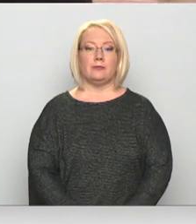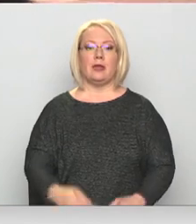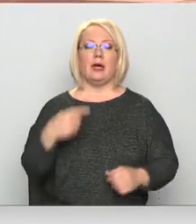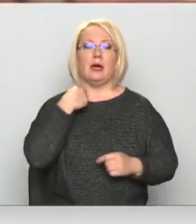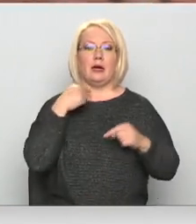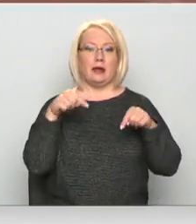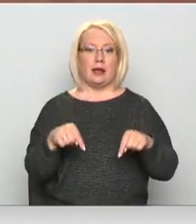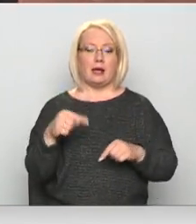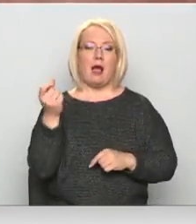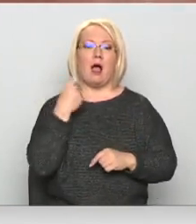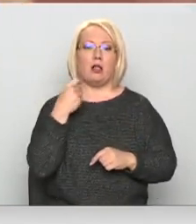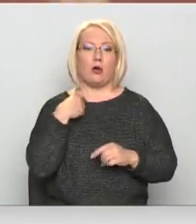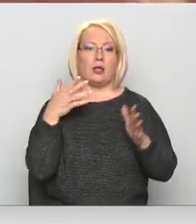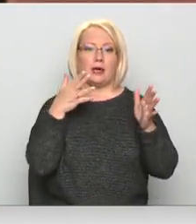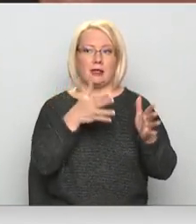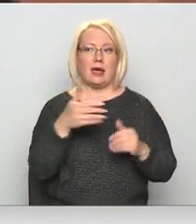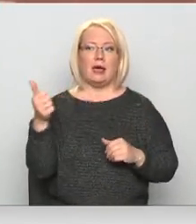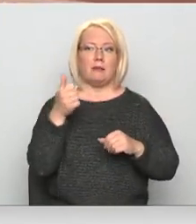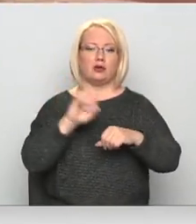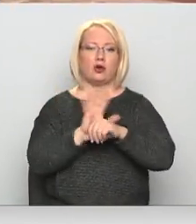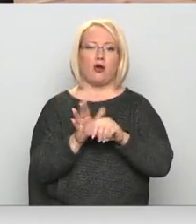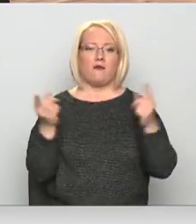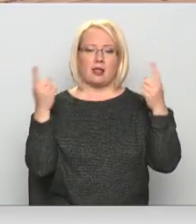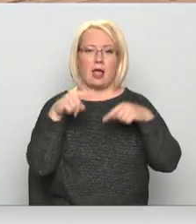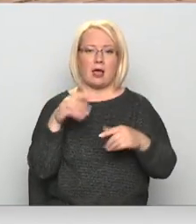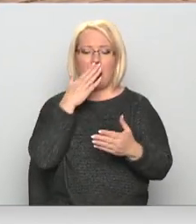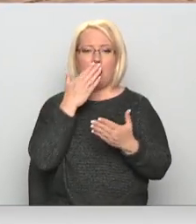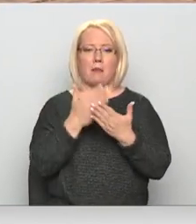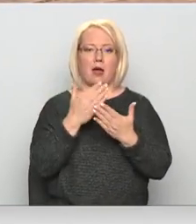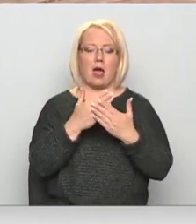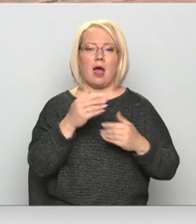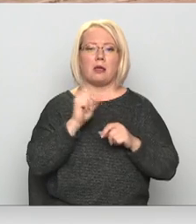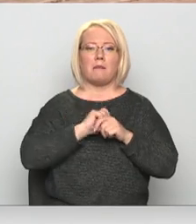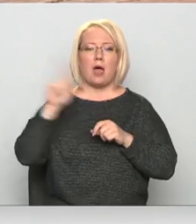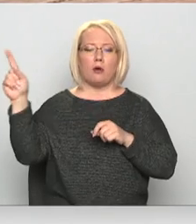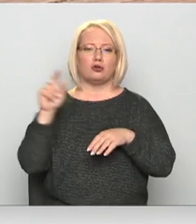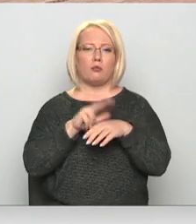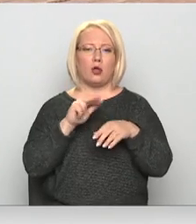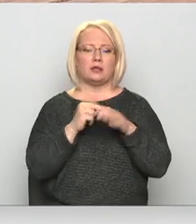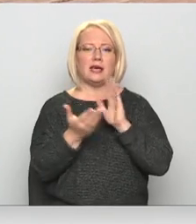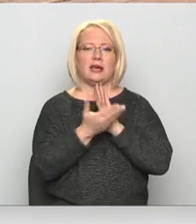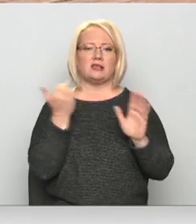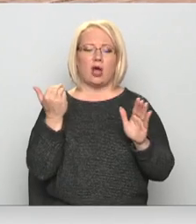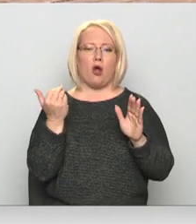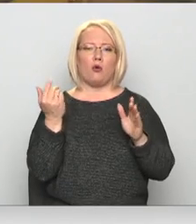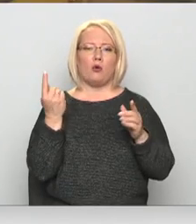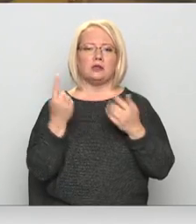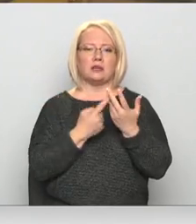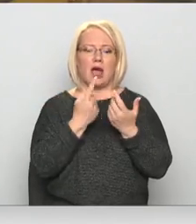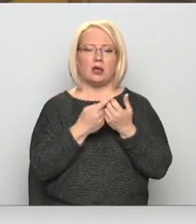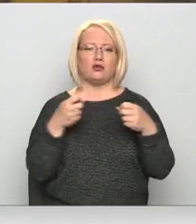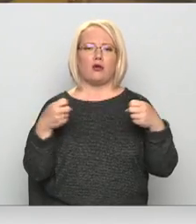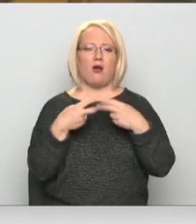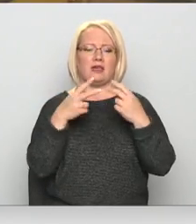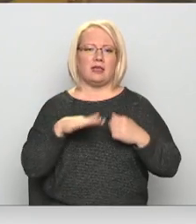Rīgā alkohola ietekme īpaši Covid laikā atspoguļojas pieaugošais policijas izsaukumu skaits uz konfliktiem ģimenēm.